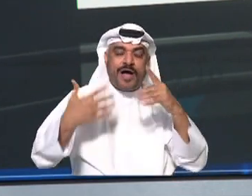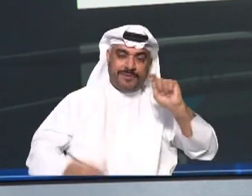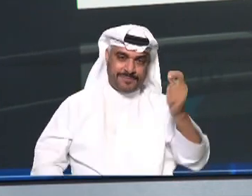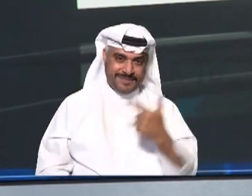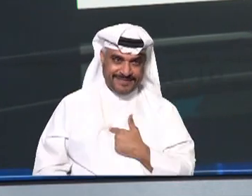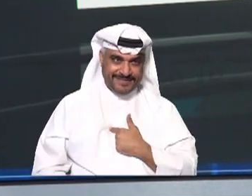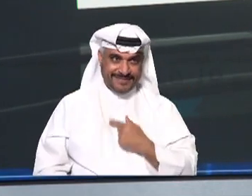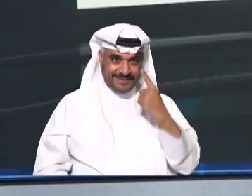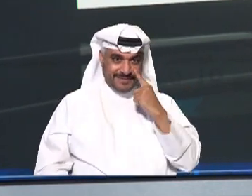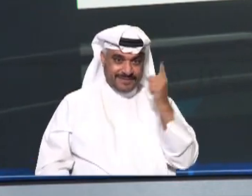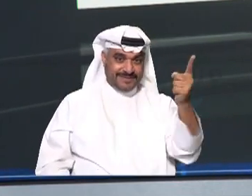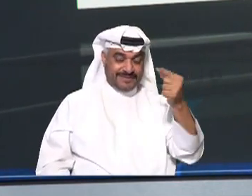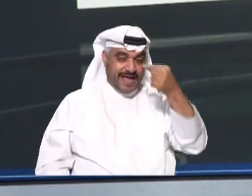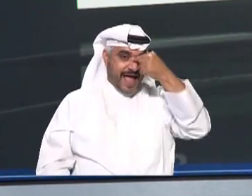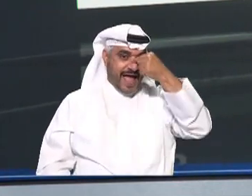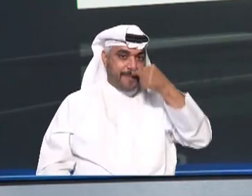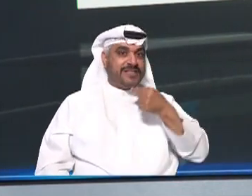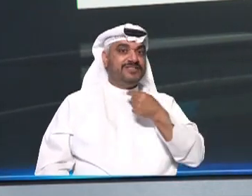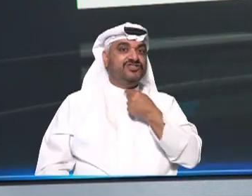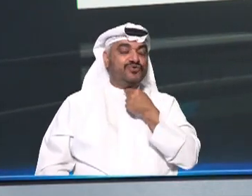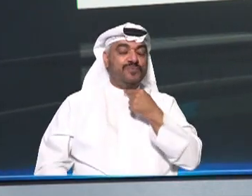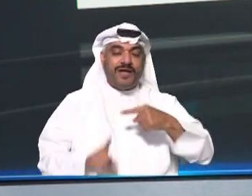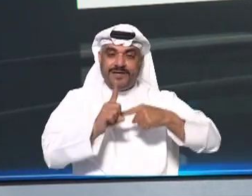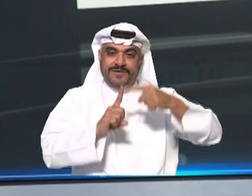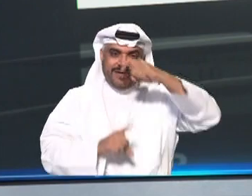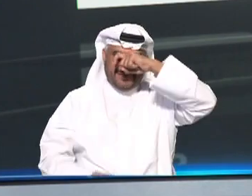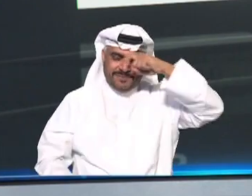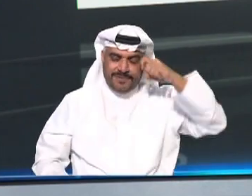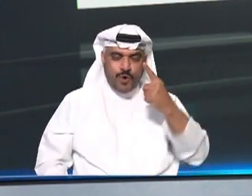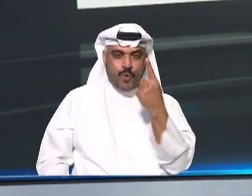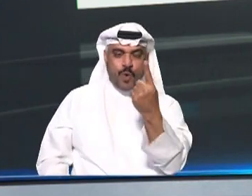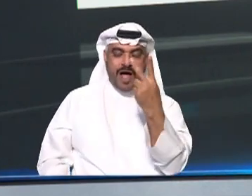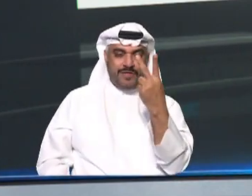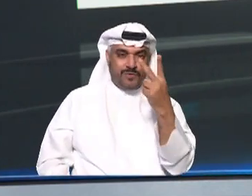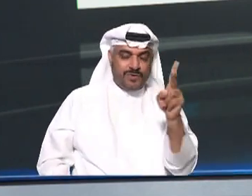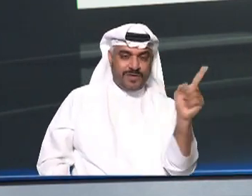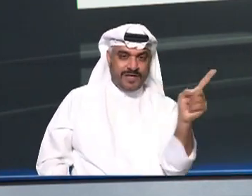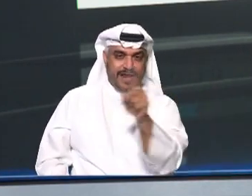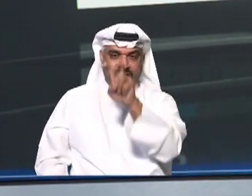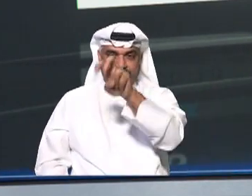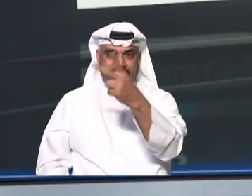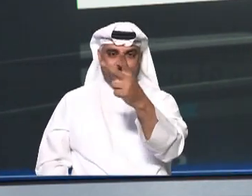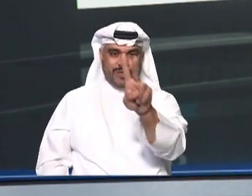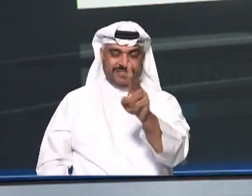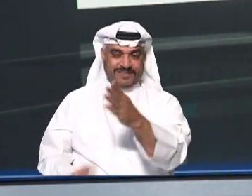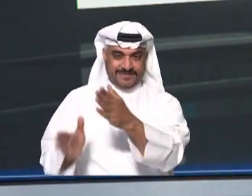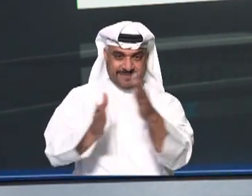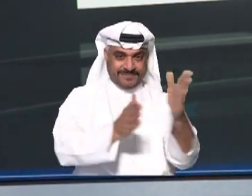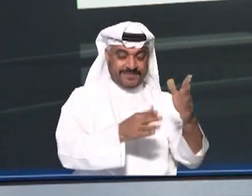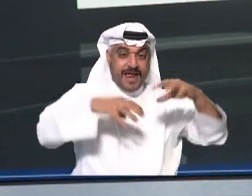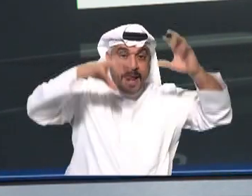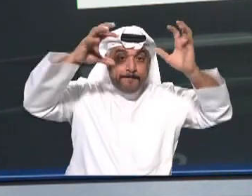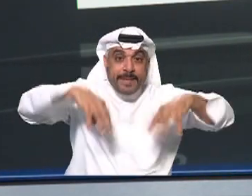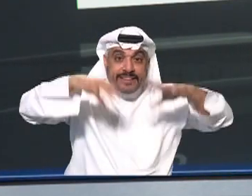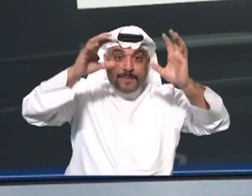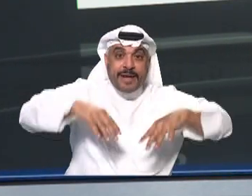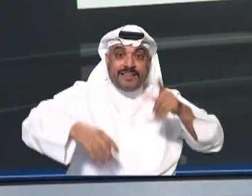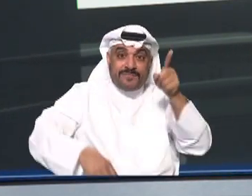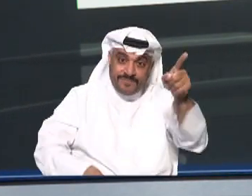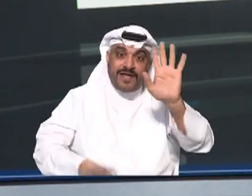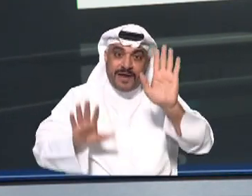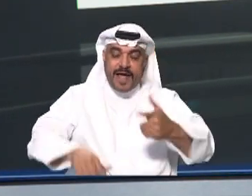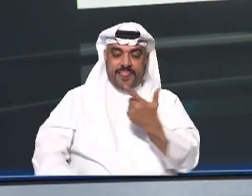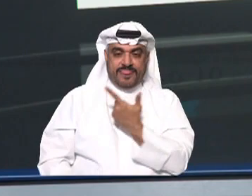نهاية عطلة هذا الأسبوع من 31 إلى 28 درجة مئوية، فرص الأمطار كذلك راح تستمر ويانا إلى يوم الجمعة ولكن على فترات